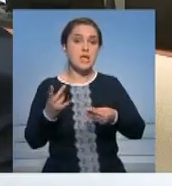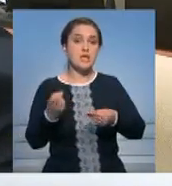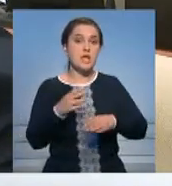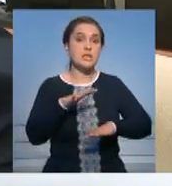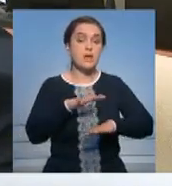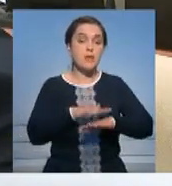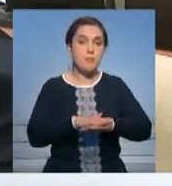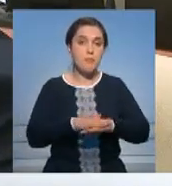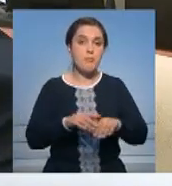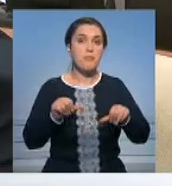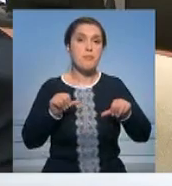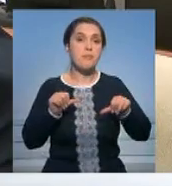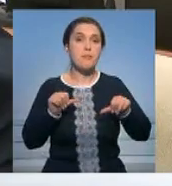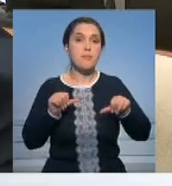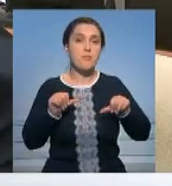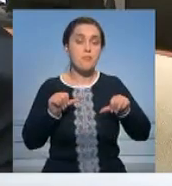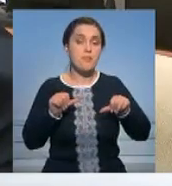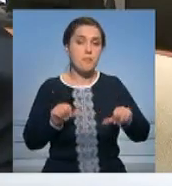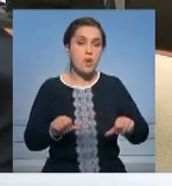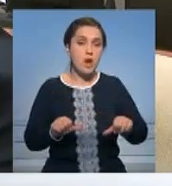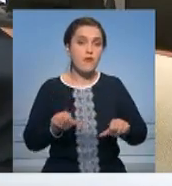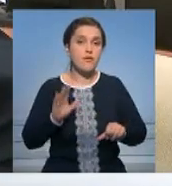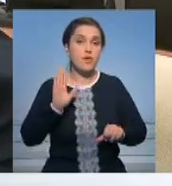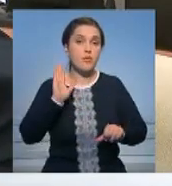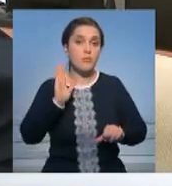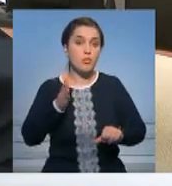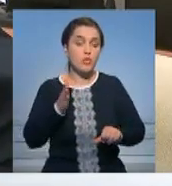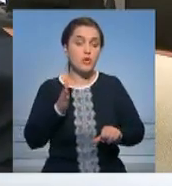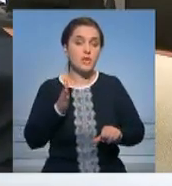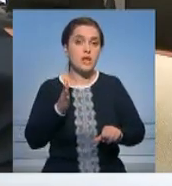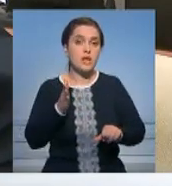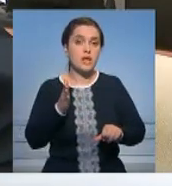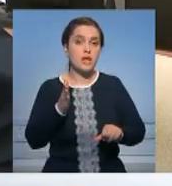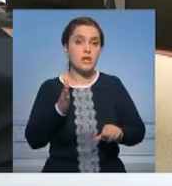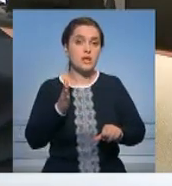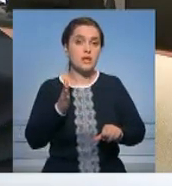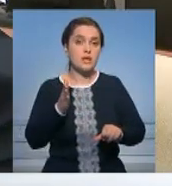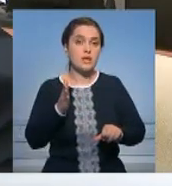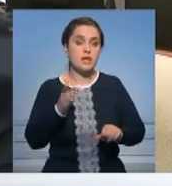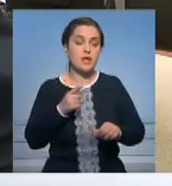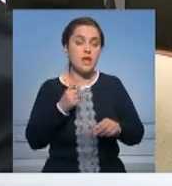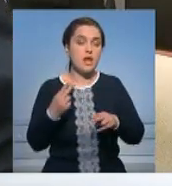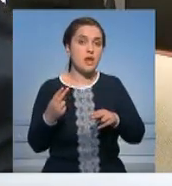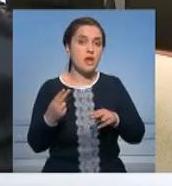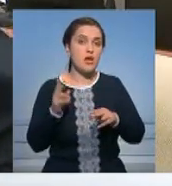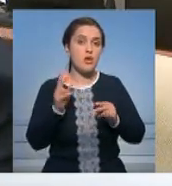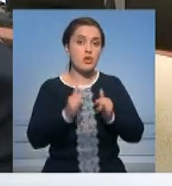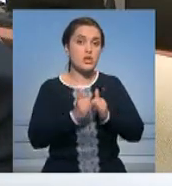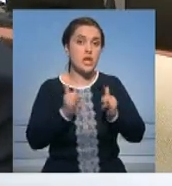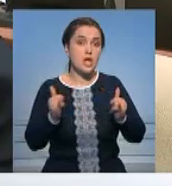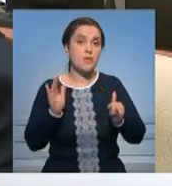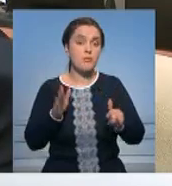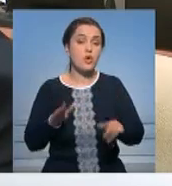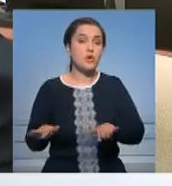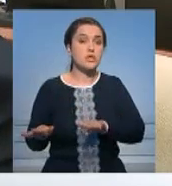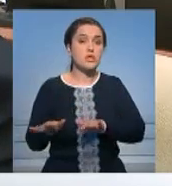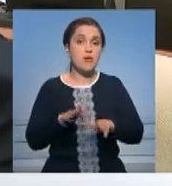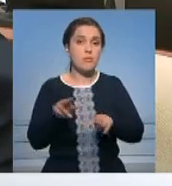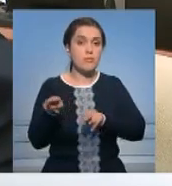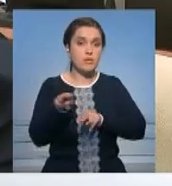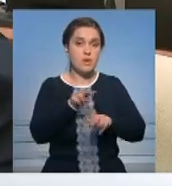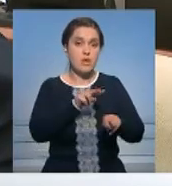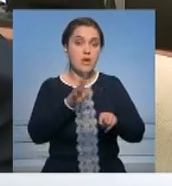правом дачи мотивированного суждения, которое беспрецедентно, а я бы сказал безгранично, расширяет инструментарий